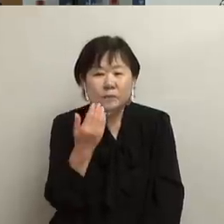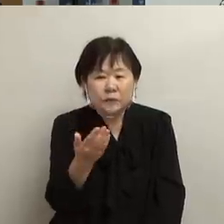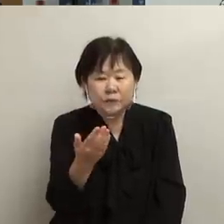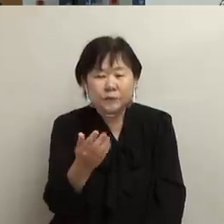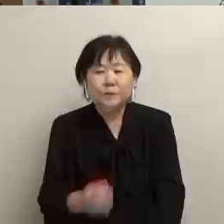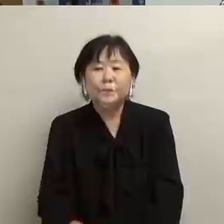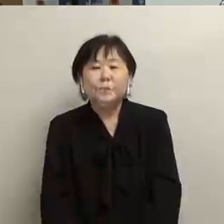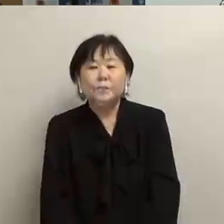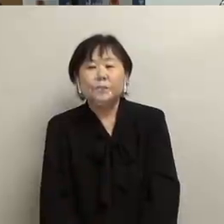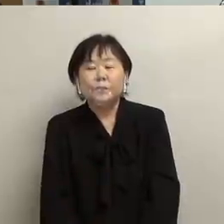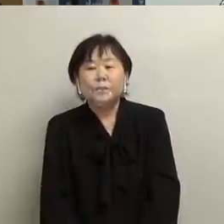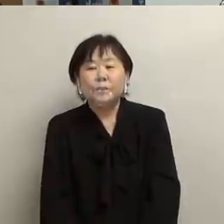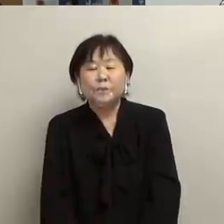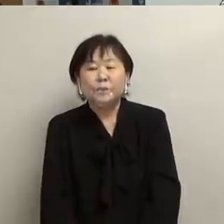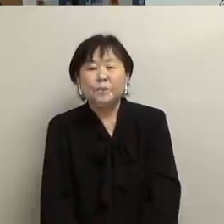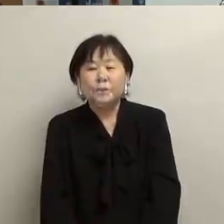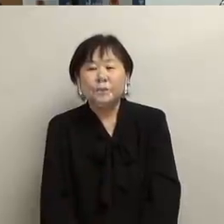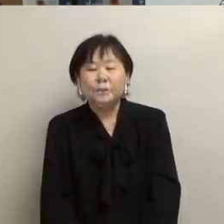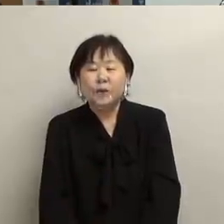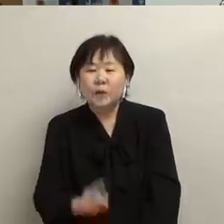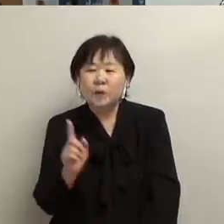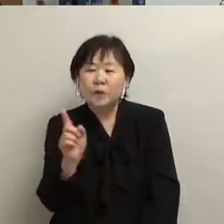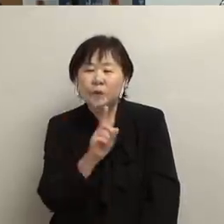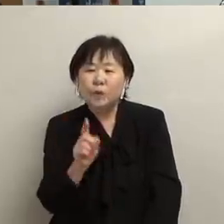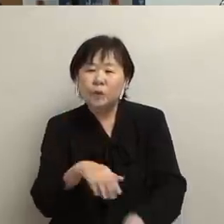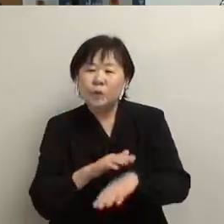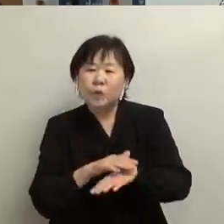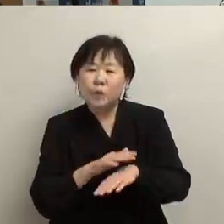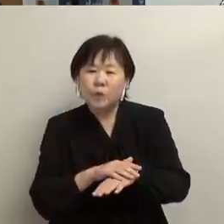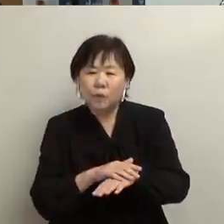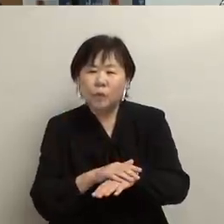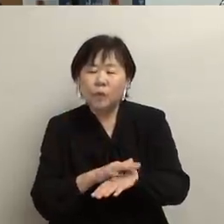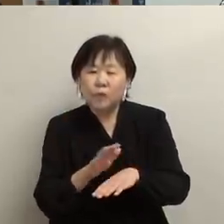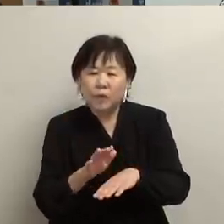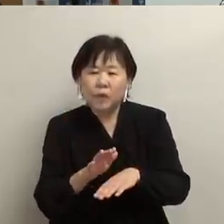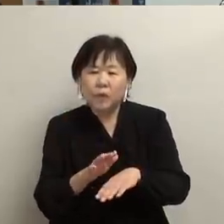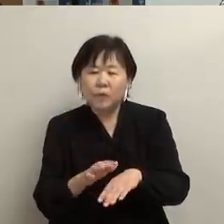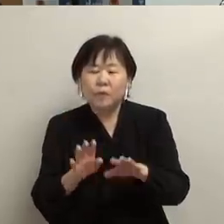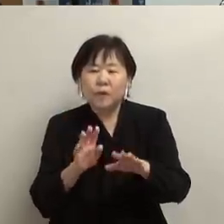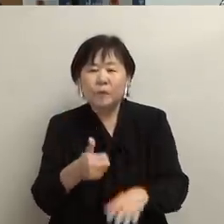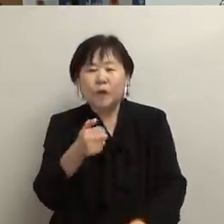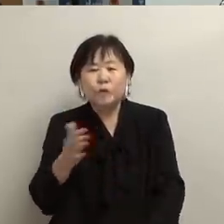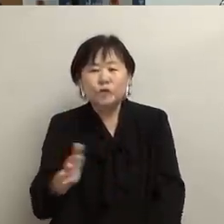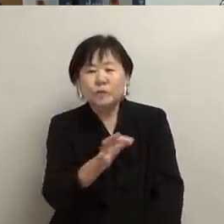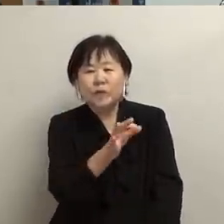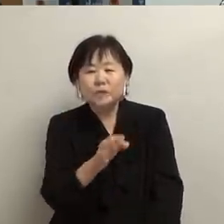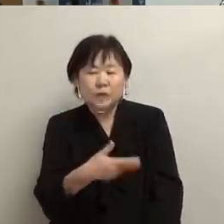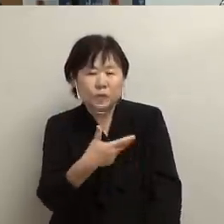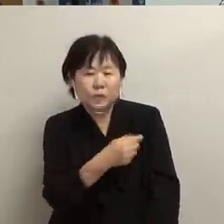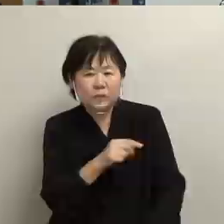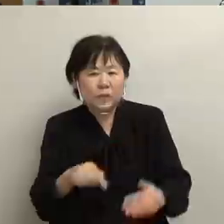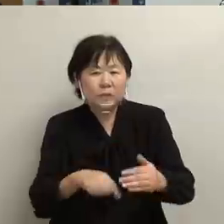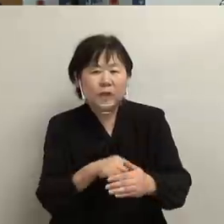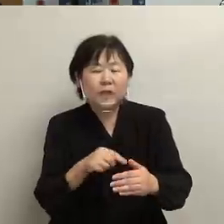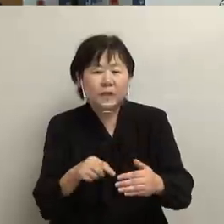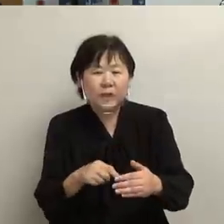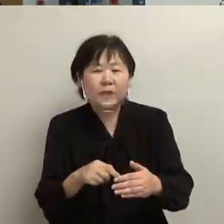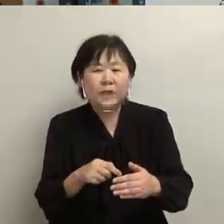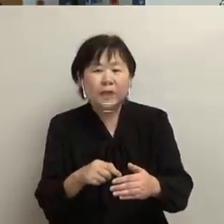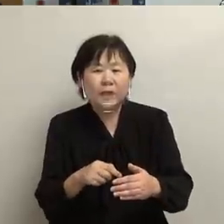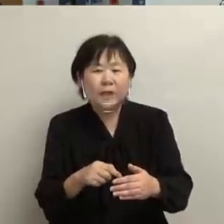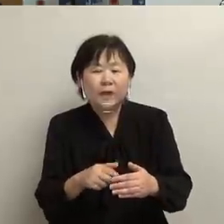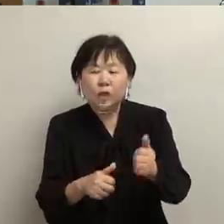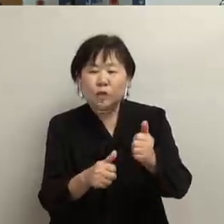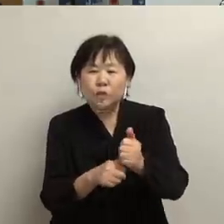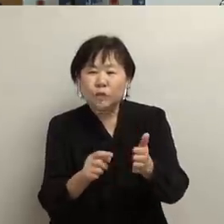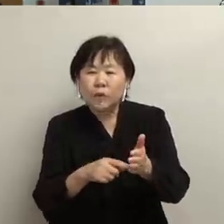けどそのどういうふうにこうどれくらいのまあ今5割県民の終わりぐらい打っている中でどれぐらいの方に高額チェーンの副反応こう